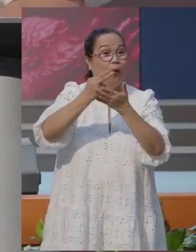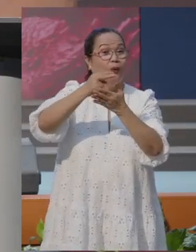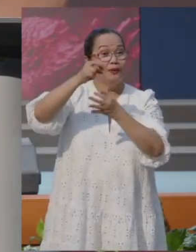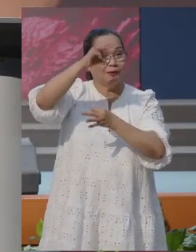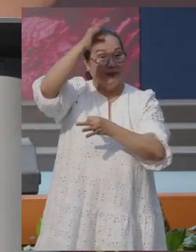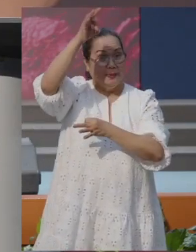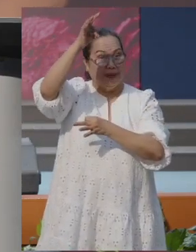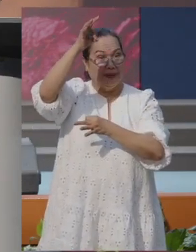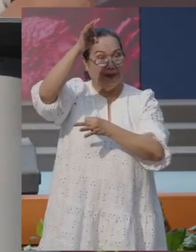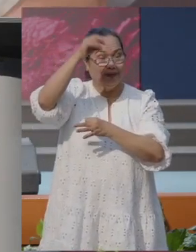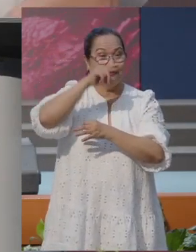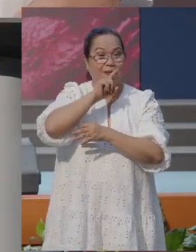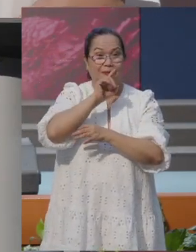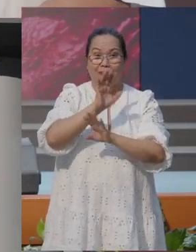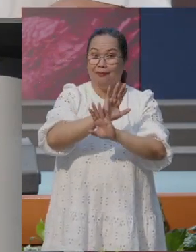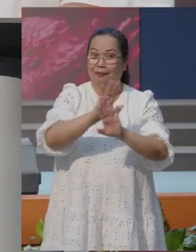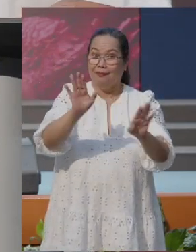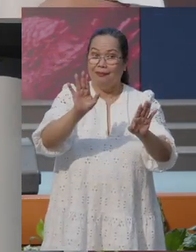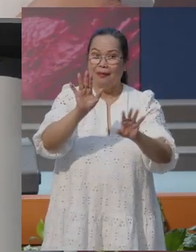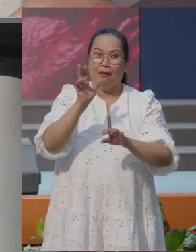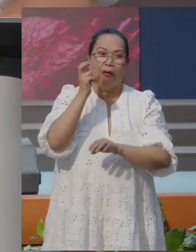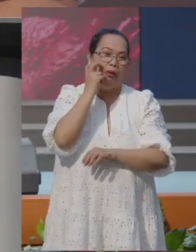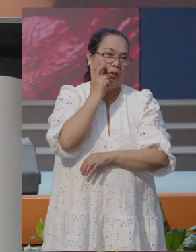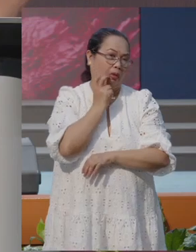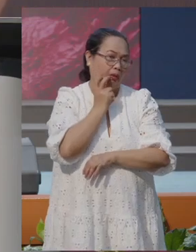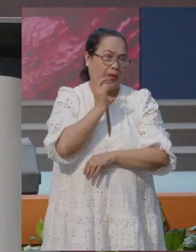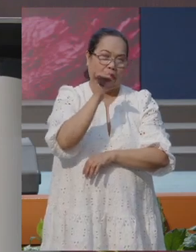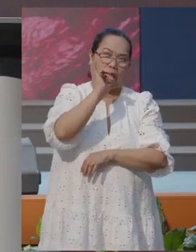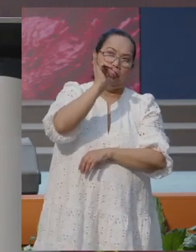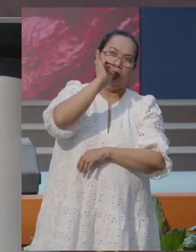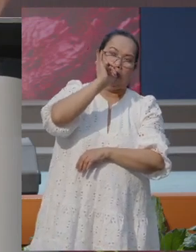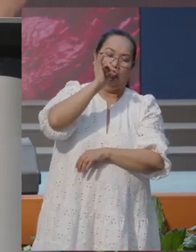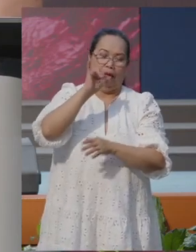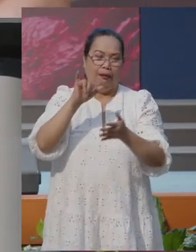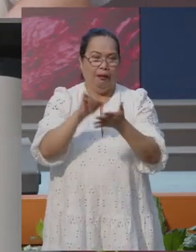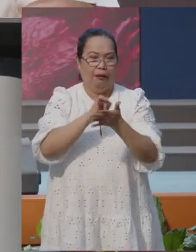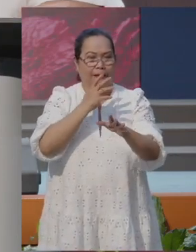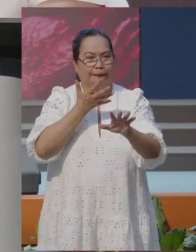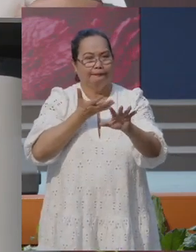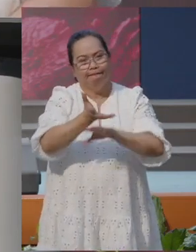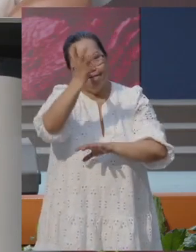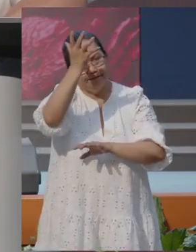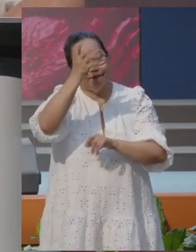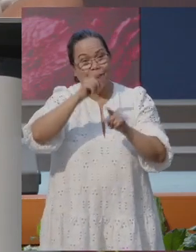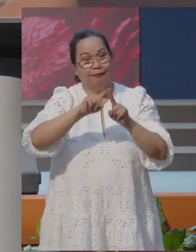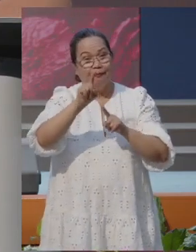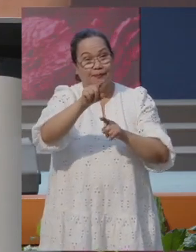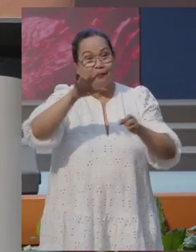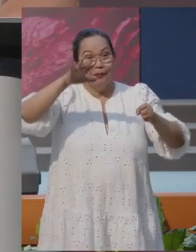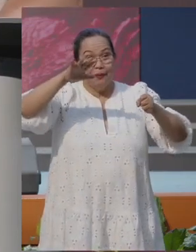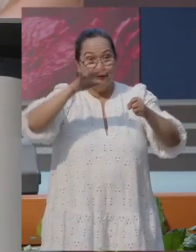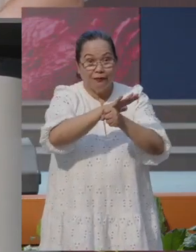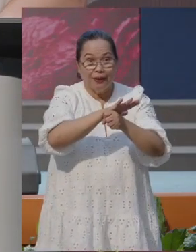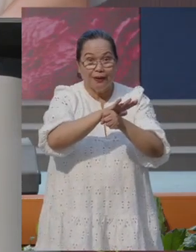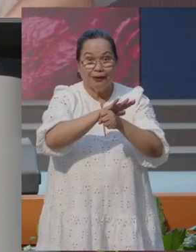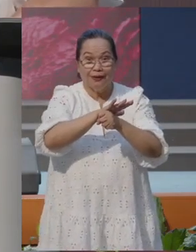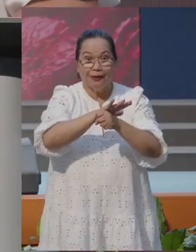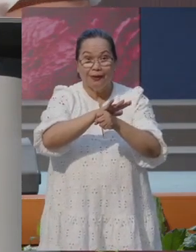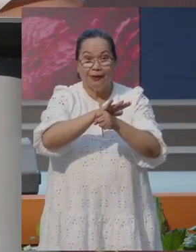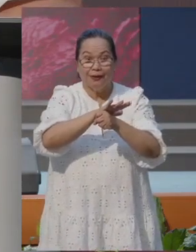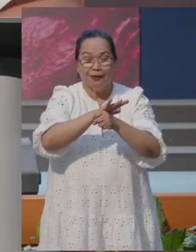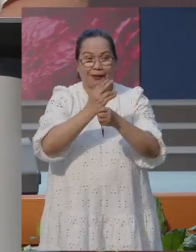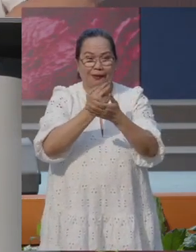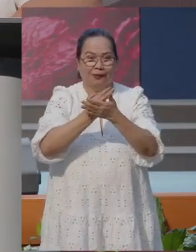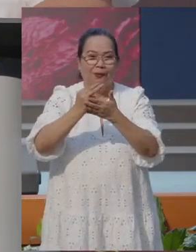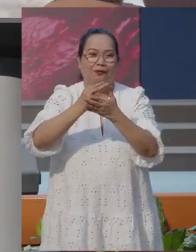Ephesians 5:18, do not get drunk with wine, for that is dissipation, but be filled. Come under